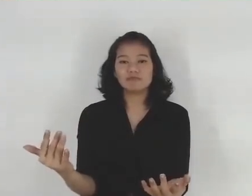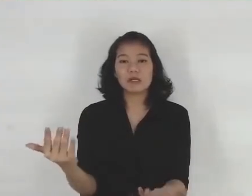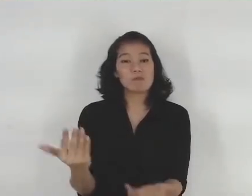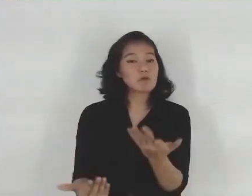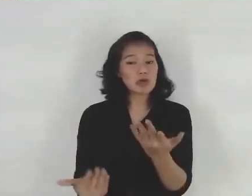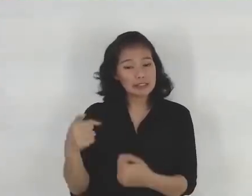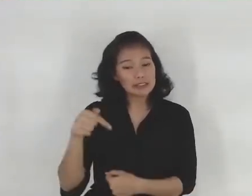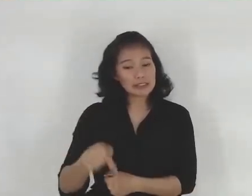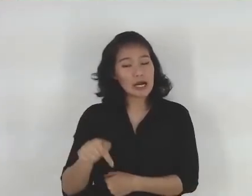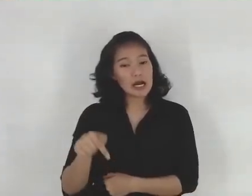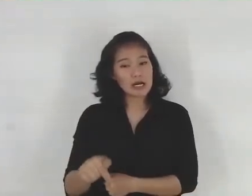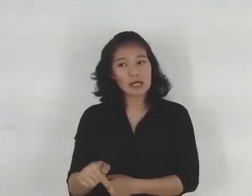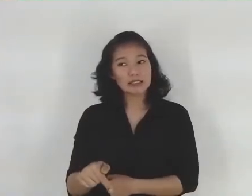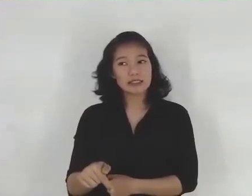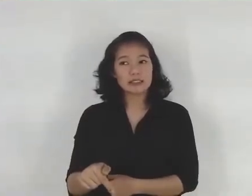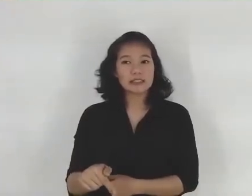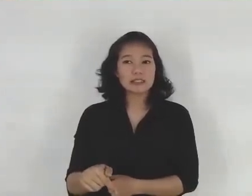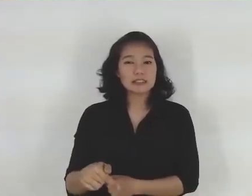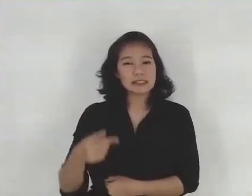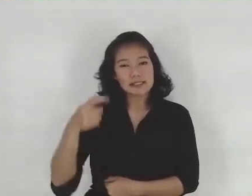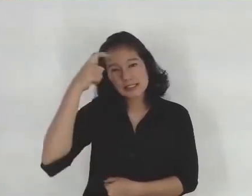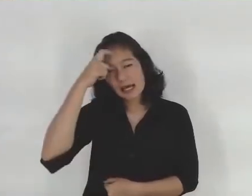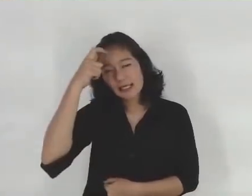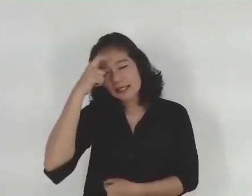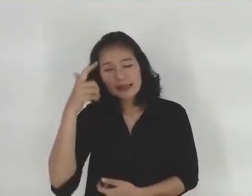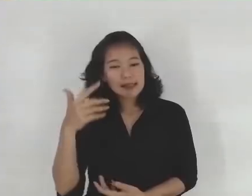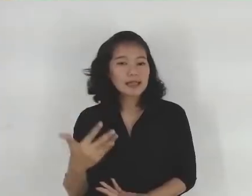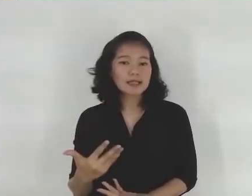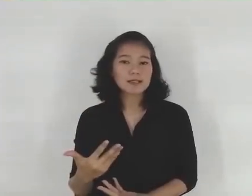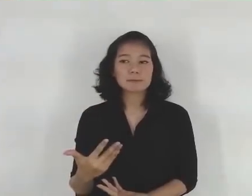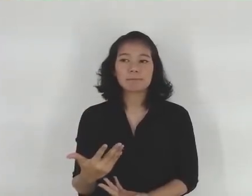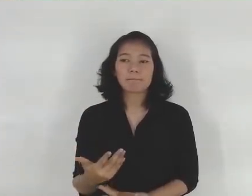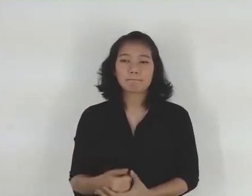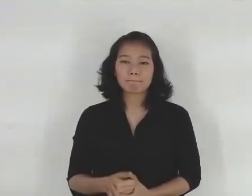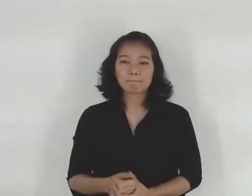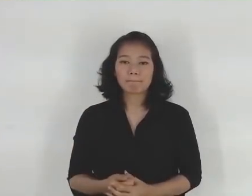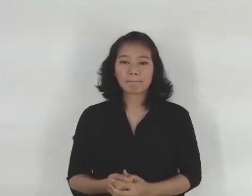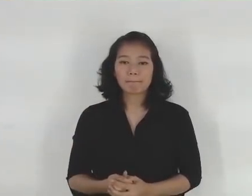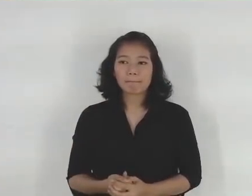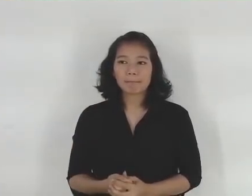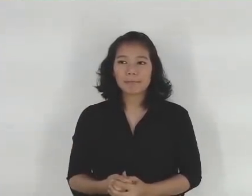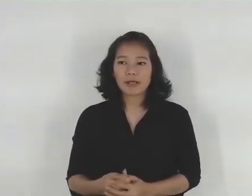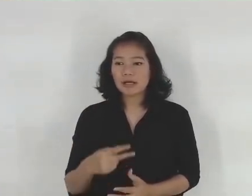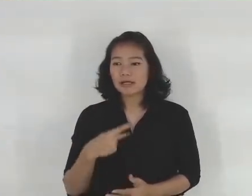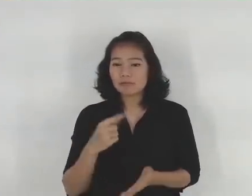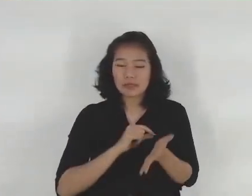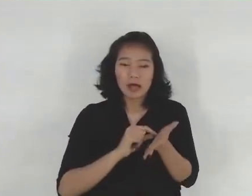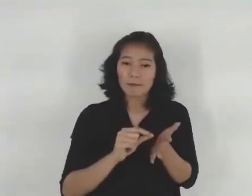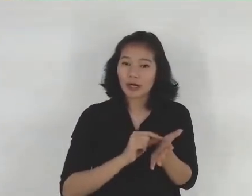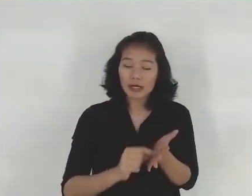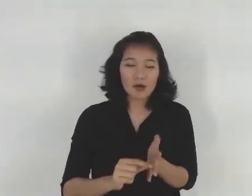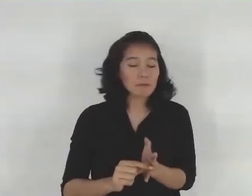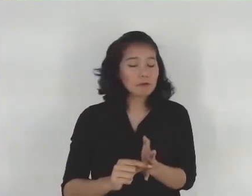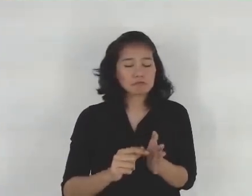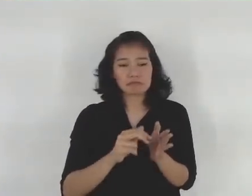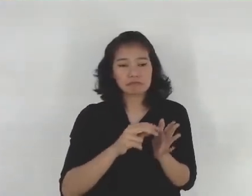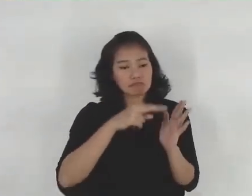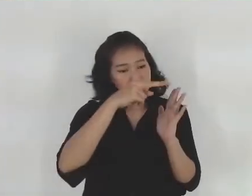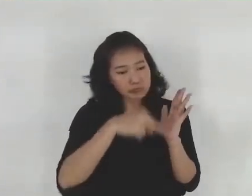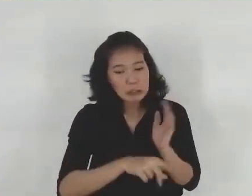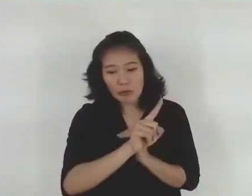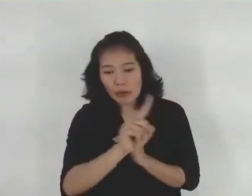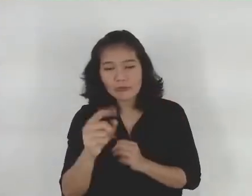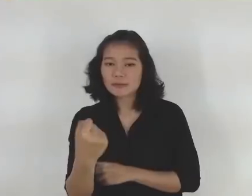pada saat ini sedang mengalami sakit penyakit yang tidak bisa kami sebutkan namanya satu persatu